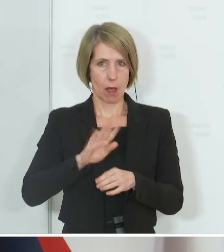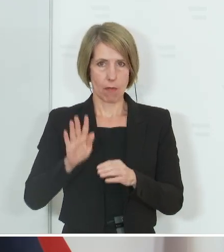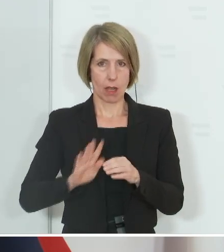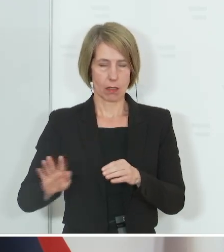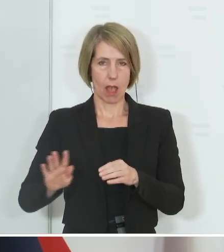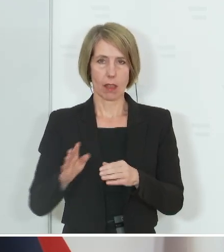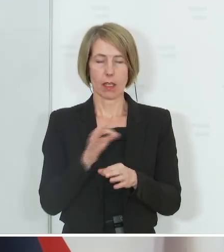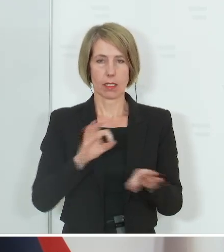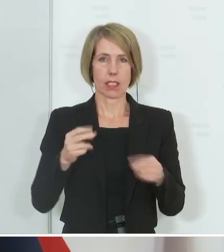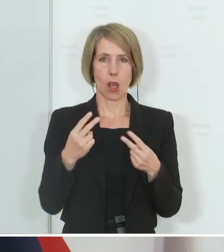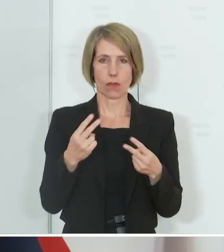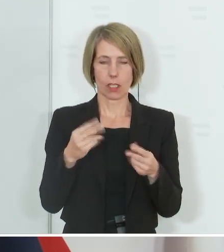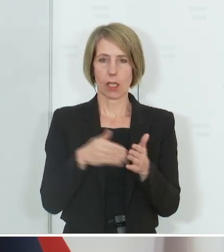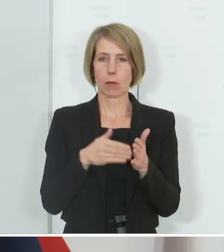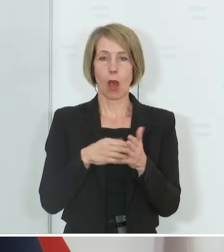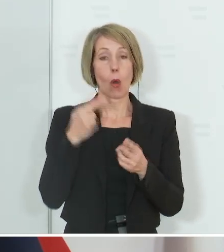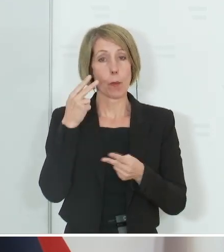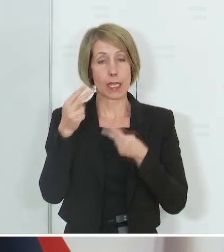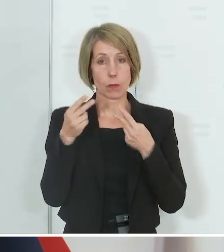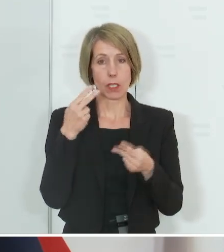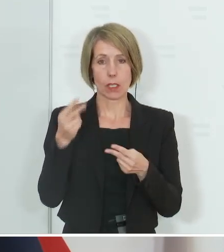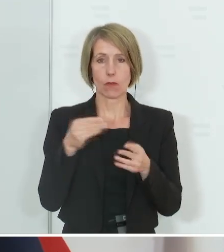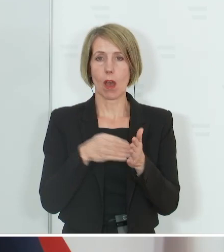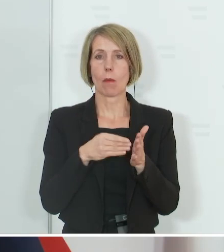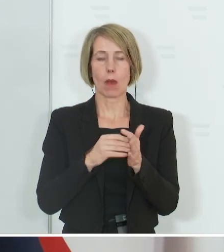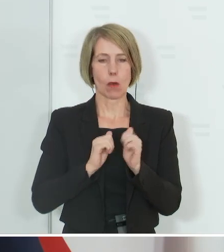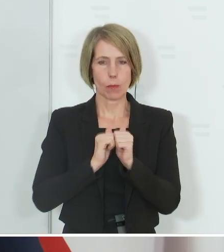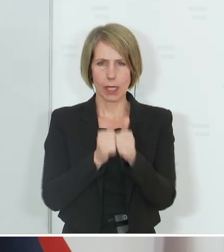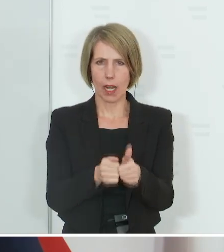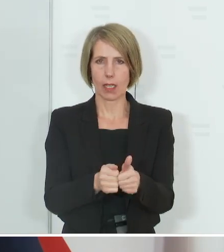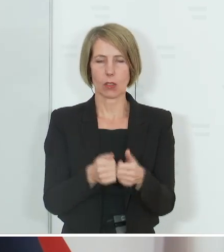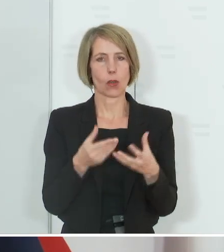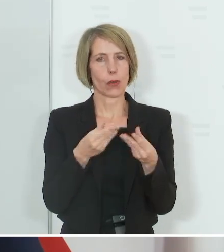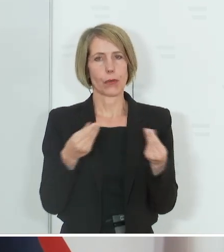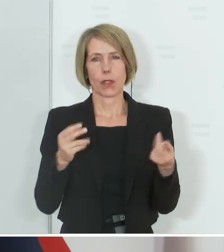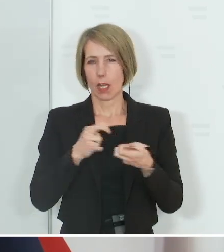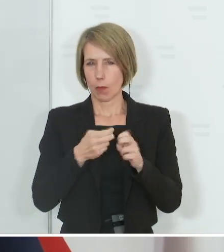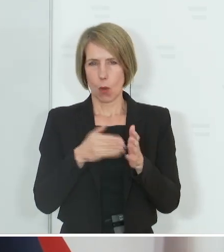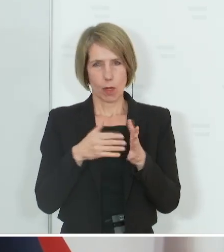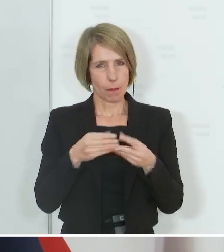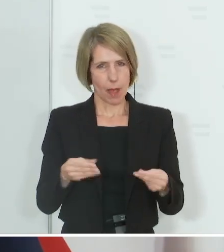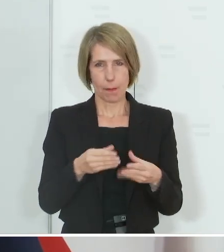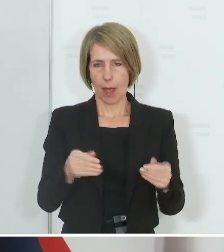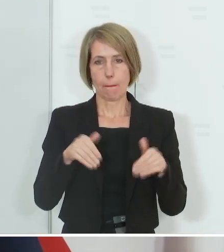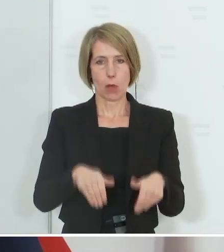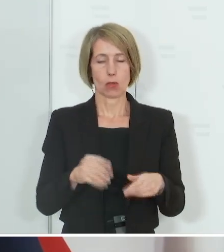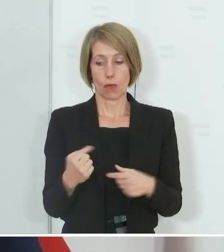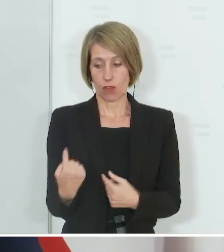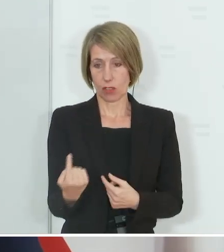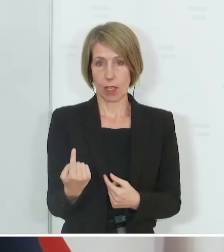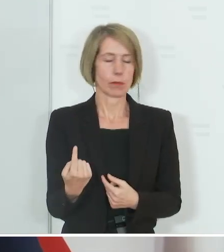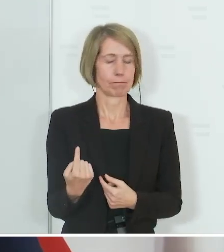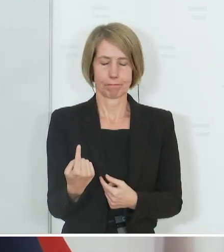wichtig, er braucht Perspektive, er braucht Begleitung. Es gibt viele Probleme, die noch zu lösen sind, aber die werden nicht von selbst gelöst, sondern nur